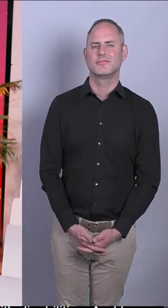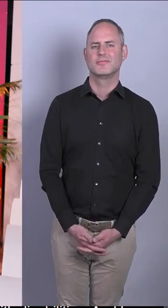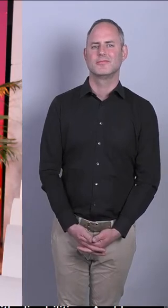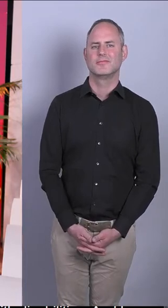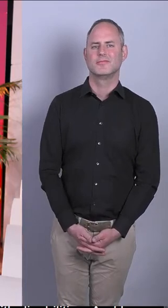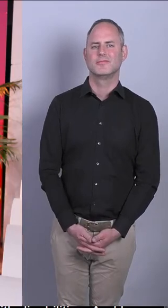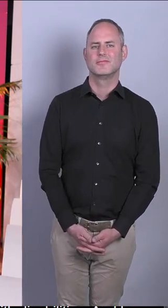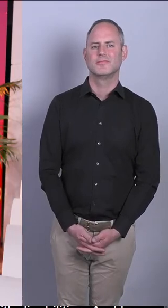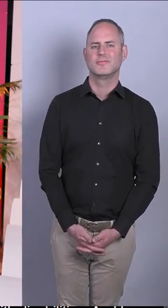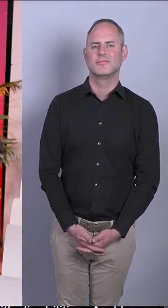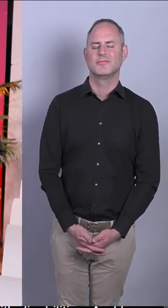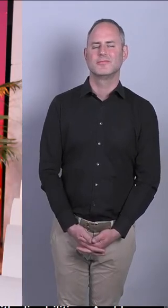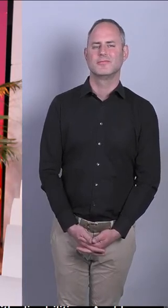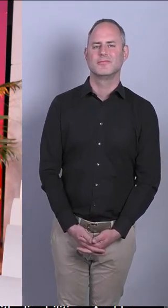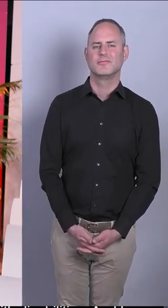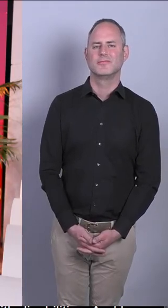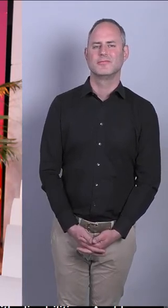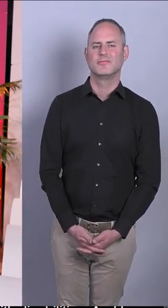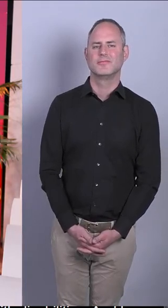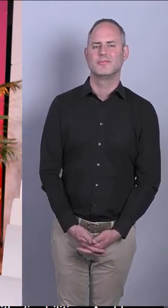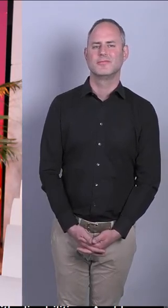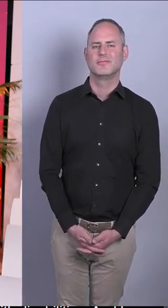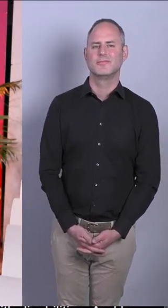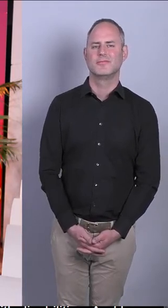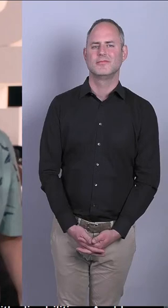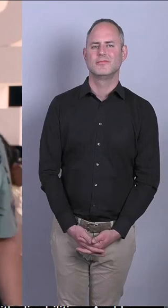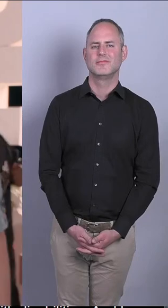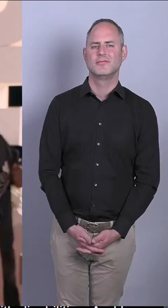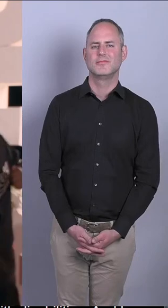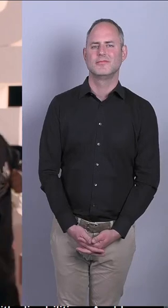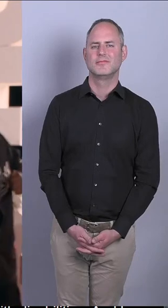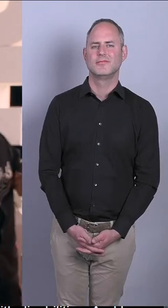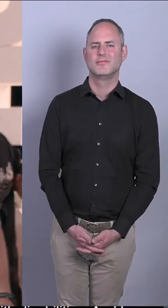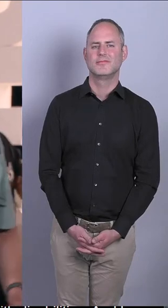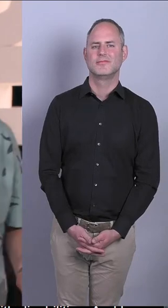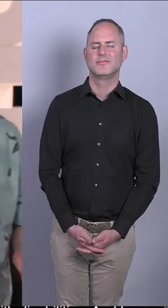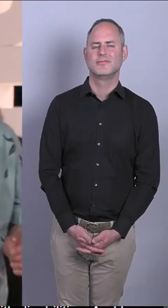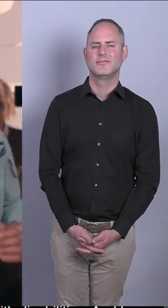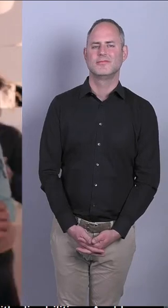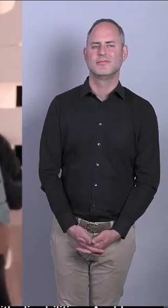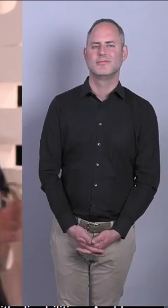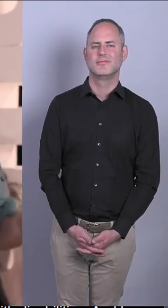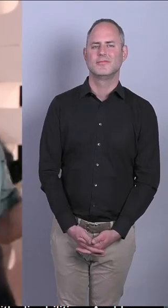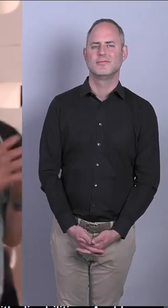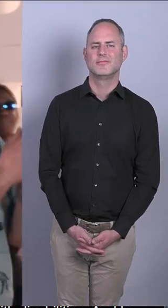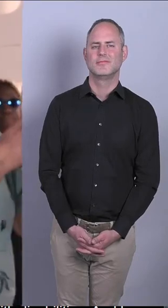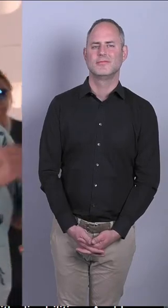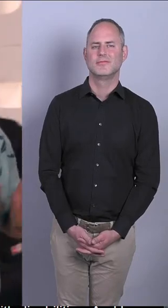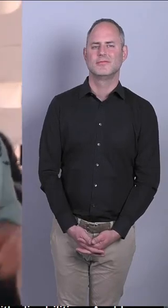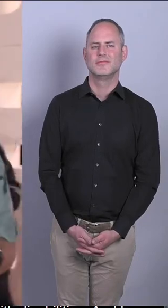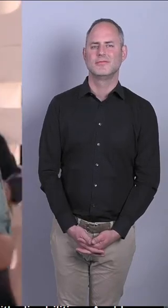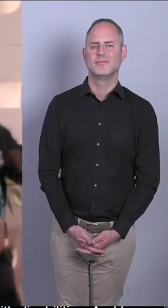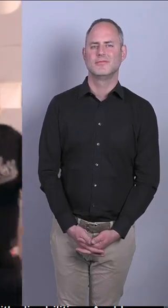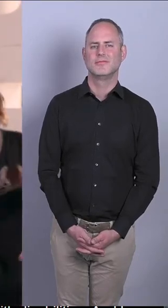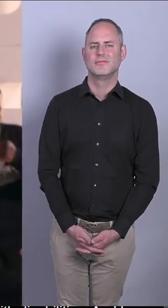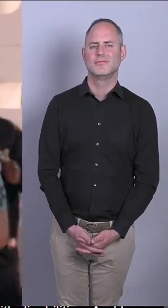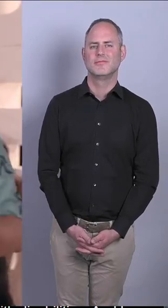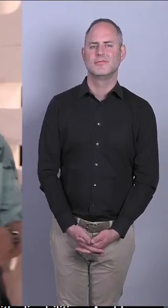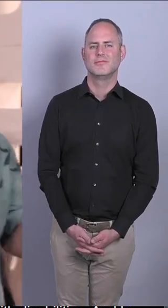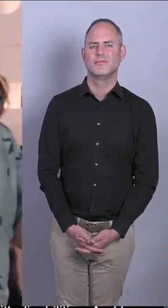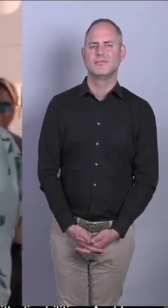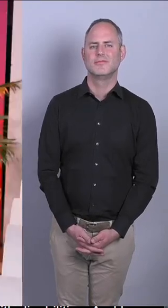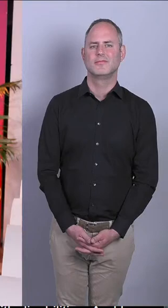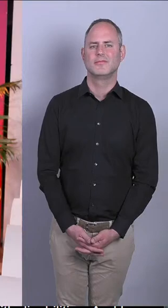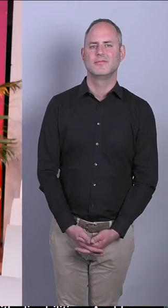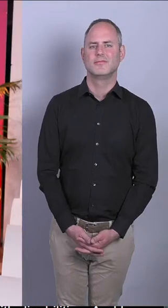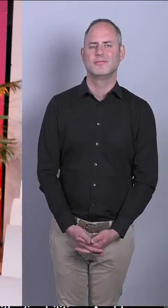Flensburg eine Zukunft für alle, nicht nur für einen. Das ist unser Ziel, alles zu teilen. Der Kurs ist klar, wir sitzen alle in einem